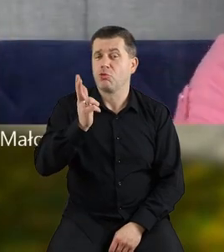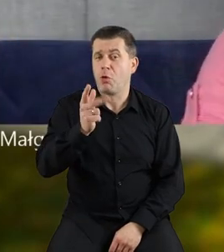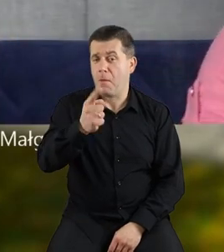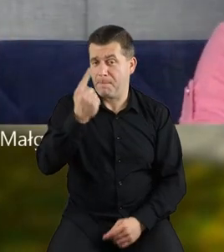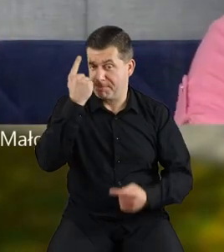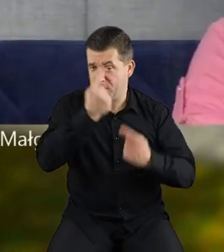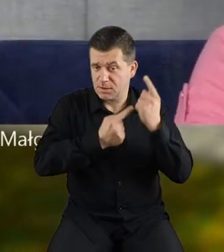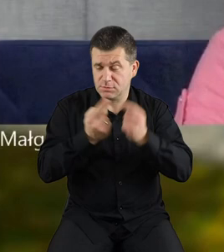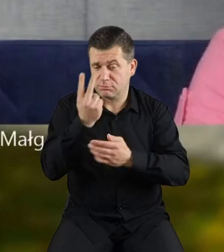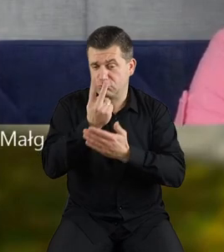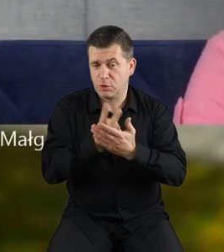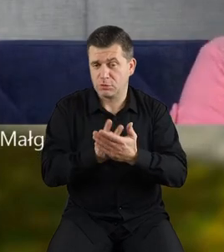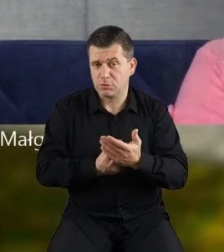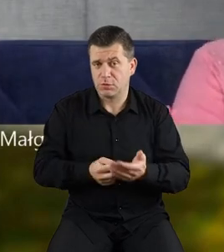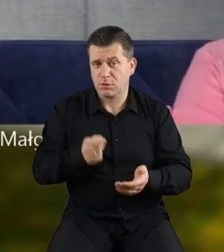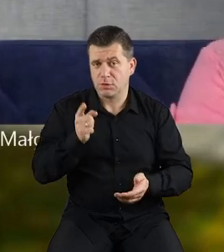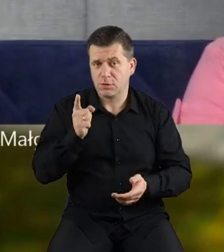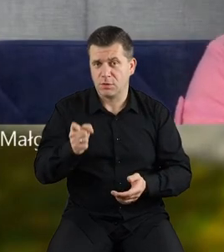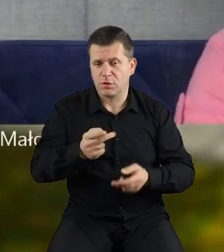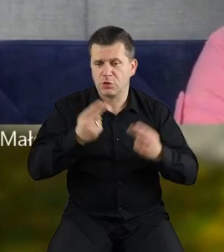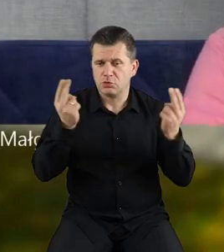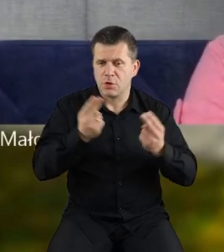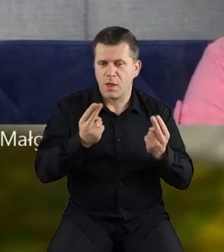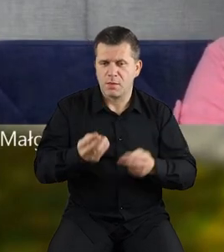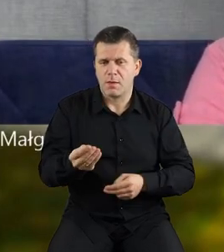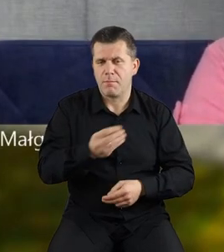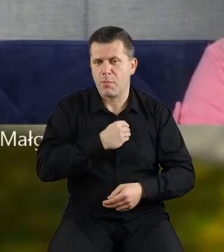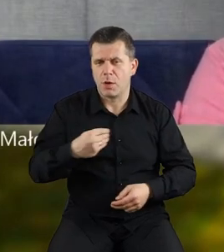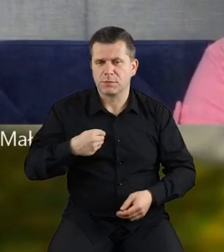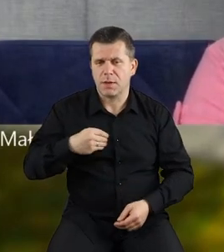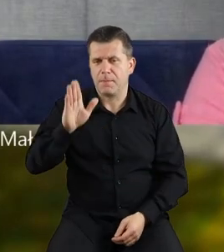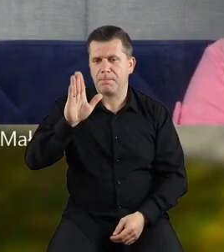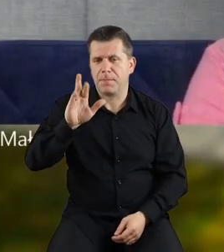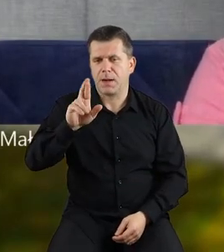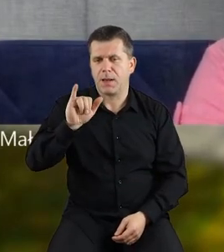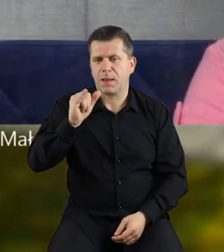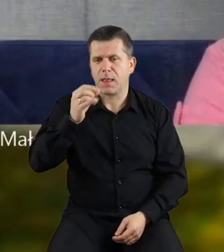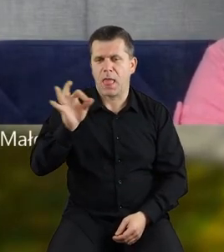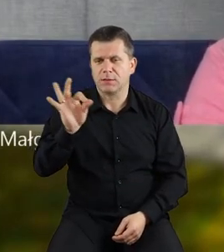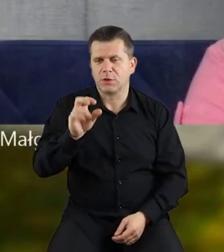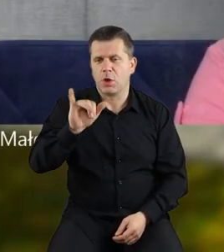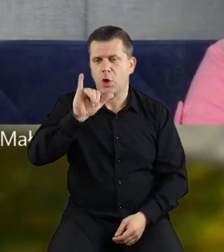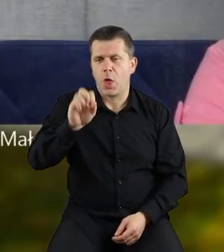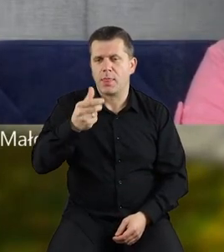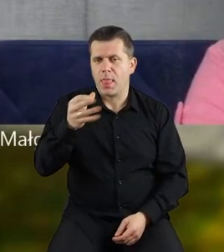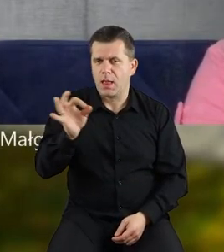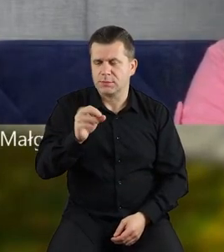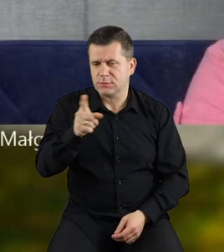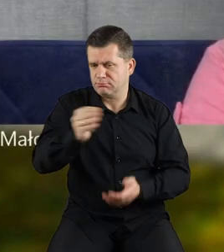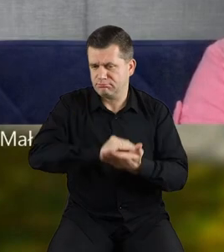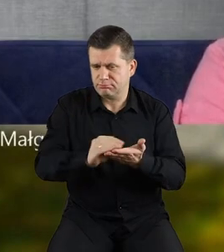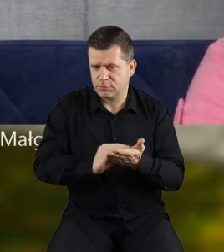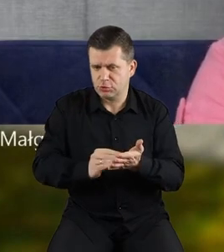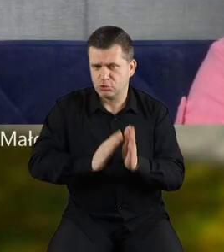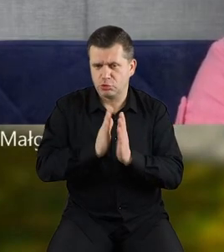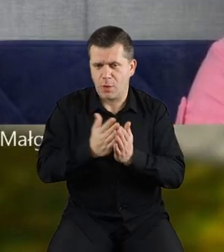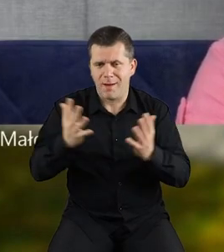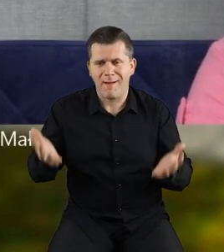Jeżeli ktoś myślał po przeczytaniu Dziennika Polskiej Bridget Jones, że piszesz jakieś